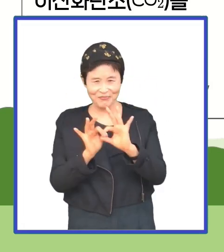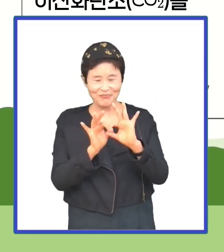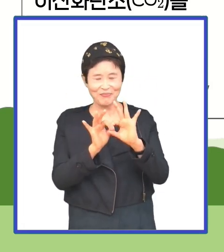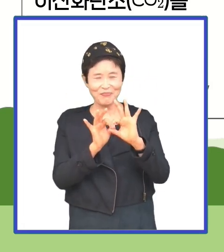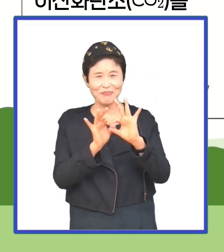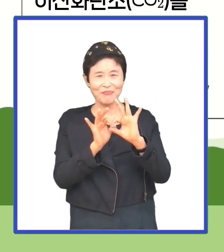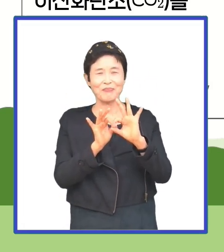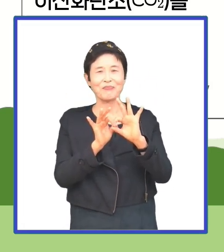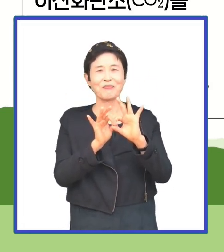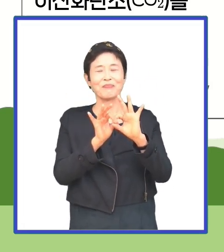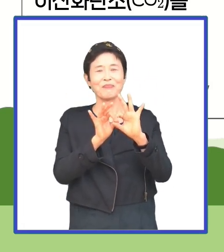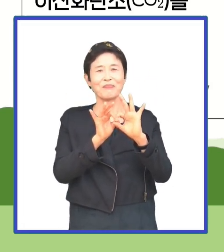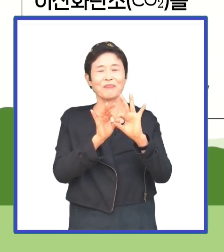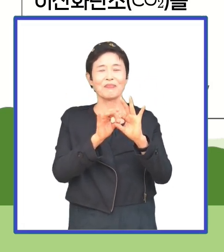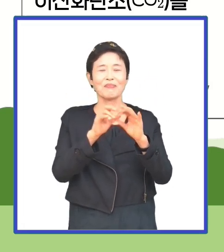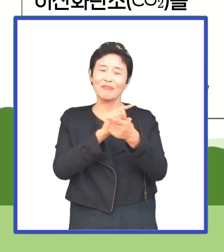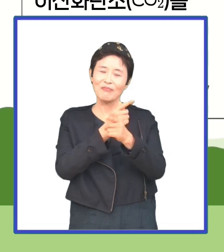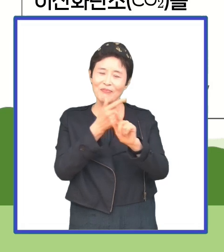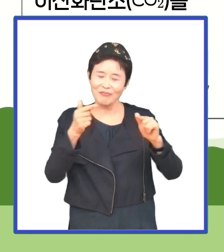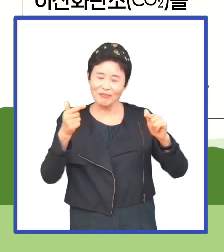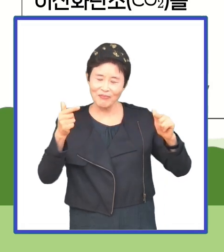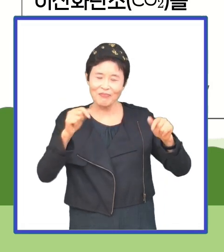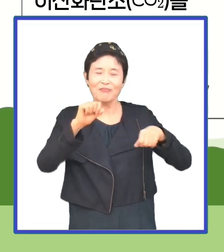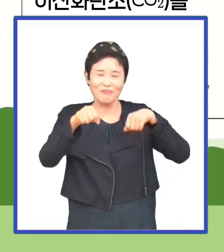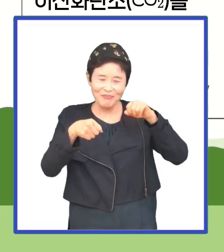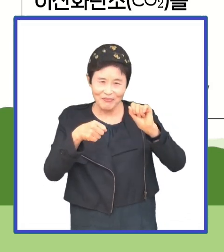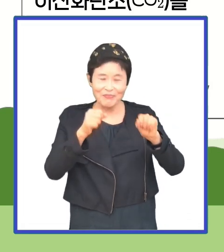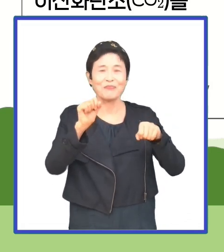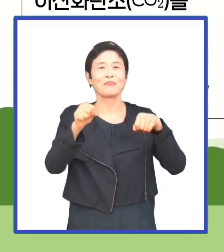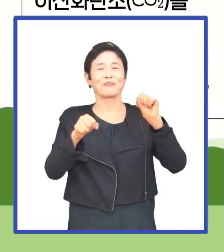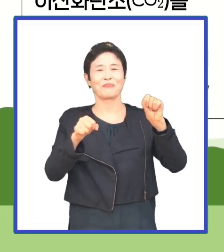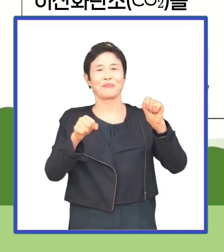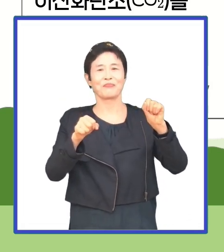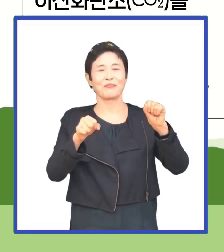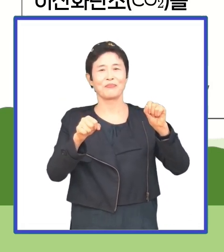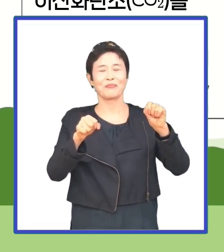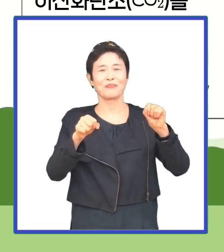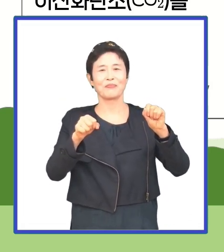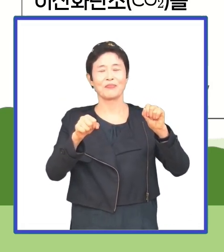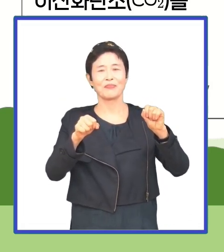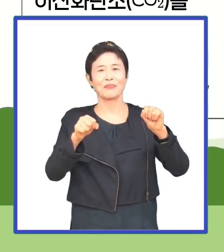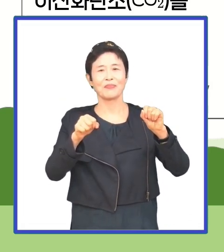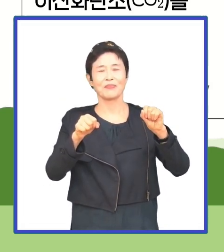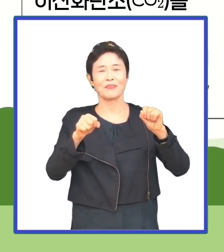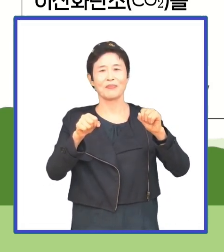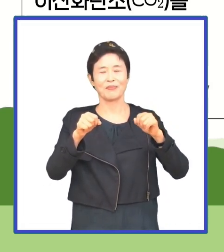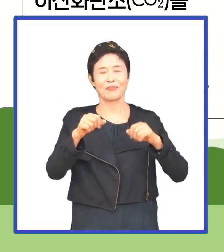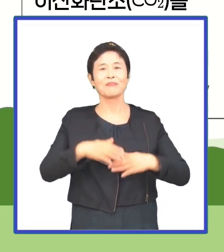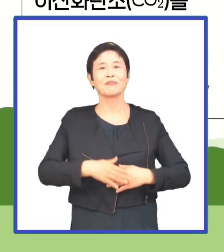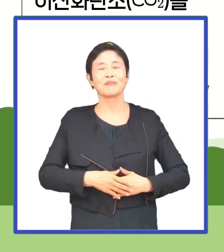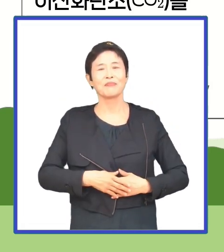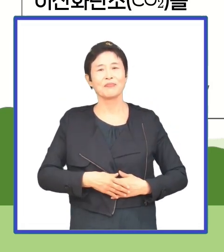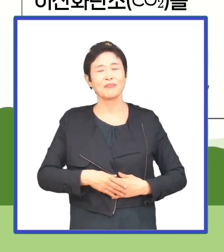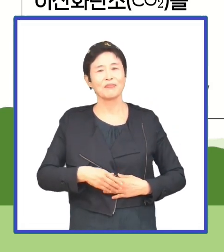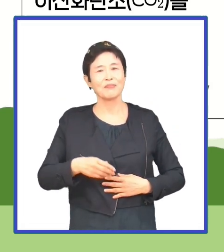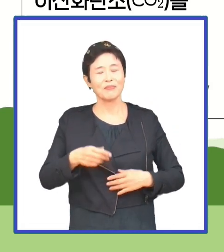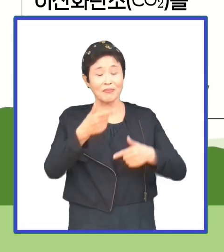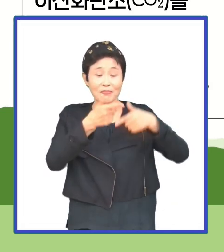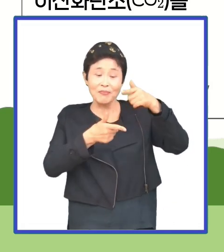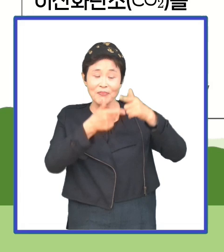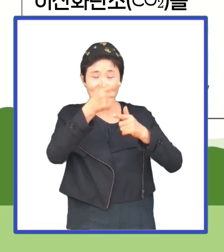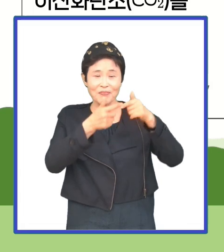정도로 다양한 생물들이 살아갑니다. 다음에는 수정 선생님이 나와서 나무와